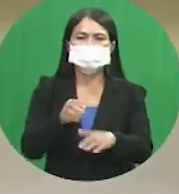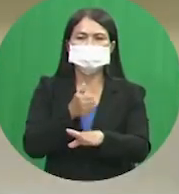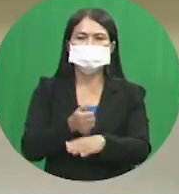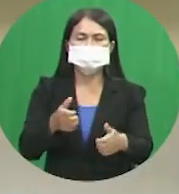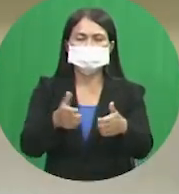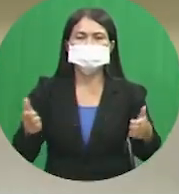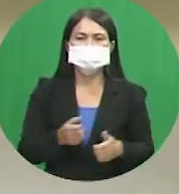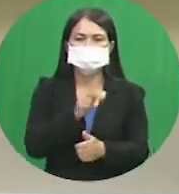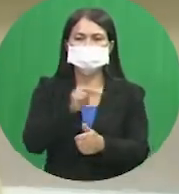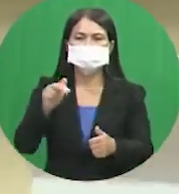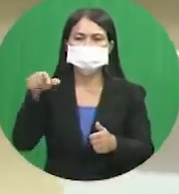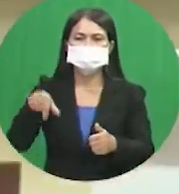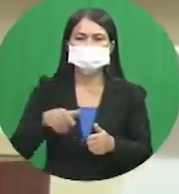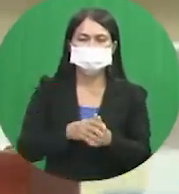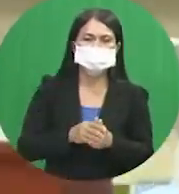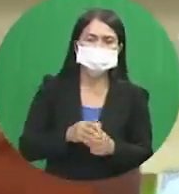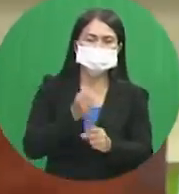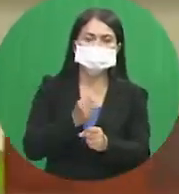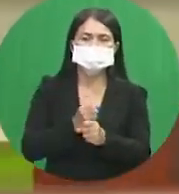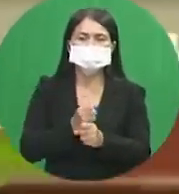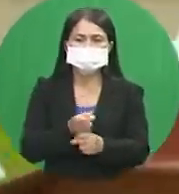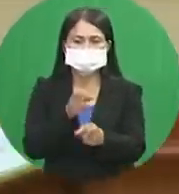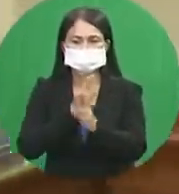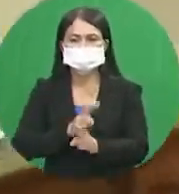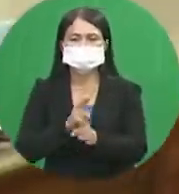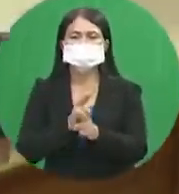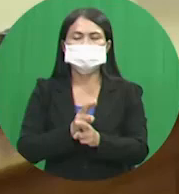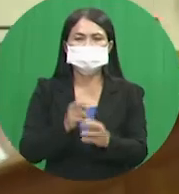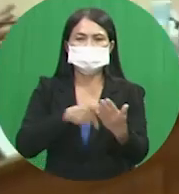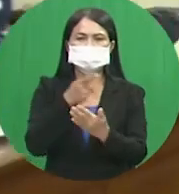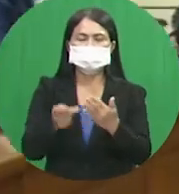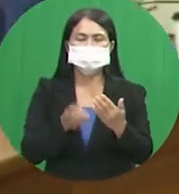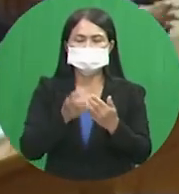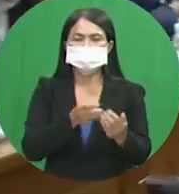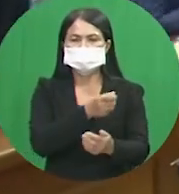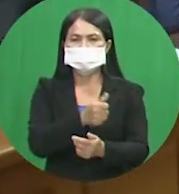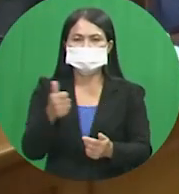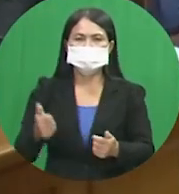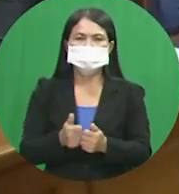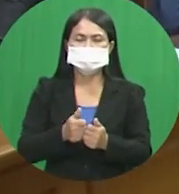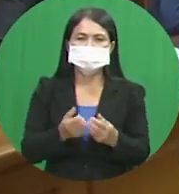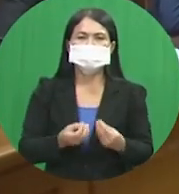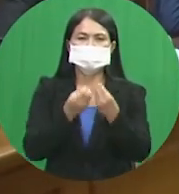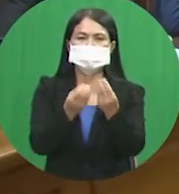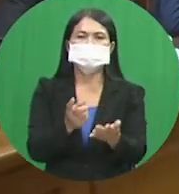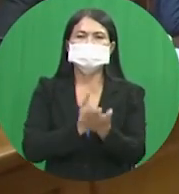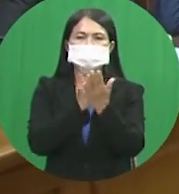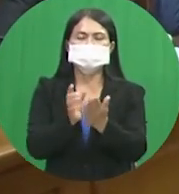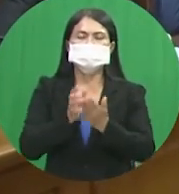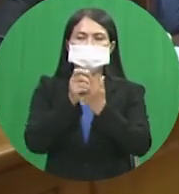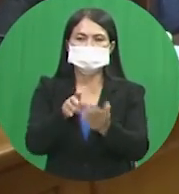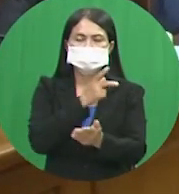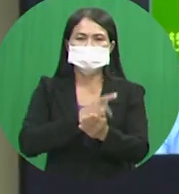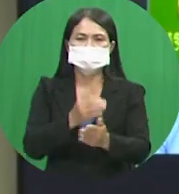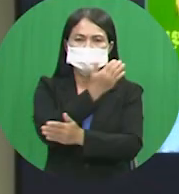ដ្ឋានទូរទស្សន៍ជាតិកម្ពុជាធ្វើជារបាយការណ៍និងគម្រោងលំអិតនានាដើម្បីដាក់ទៅប្រមុខរាជរដ្ឋាភិបាលស